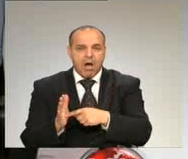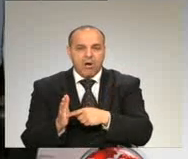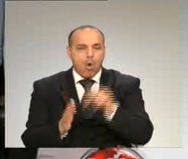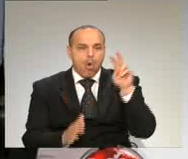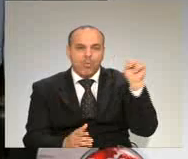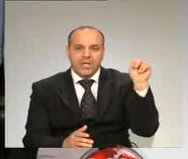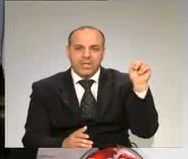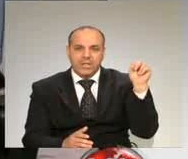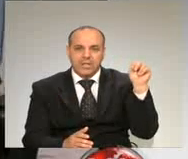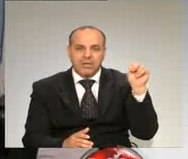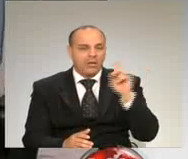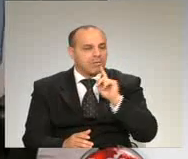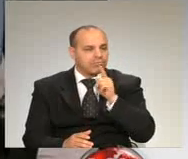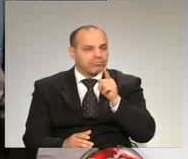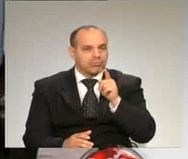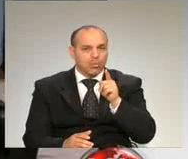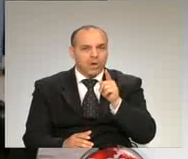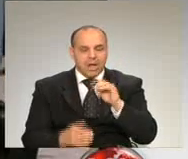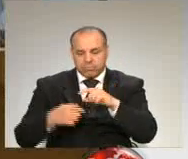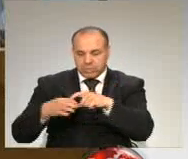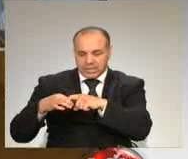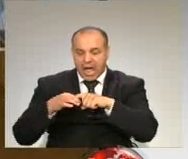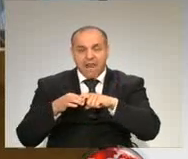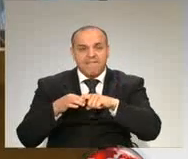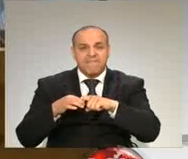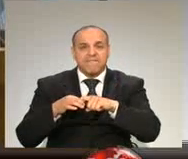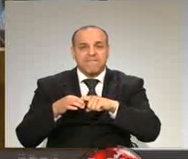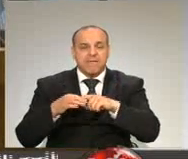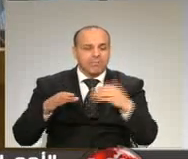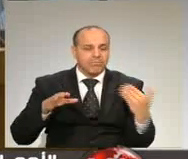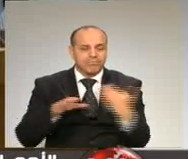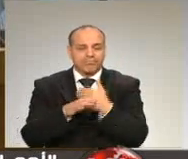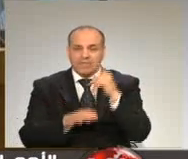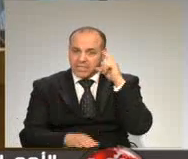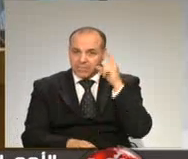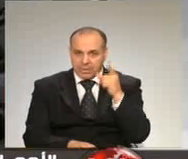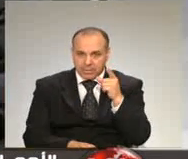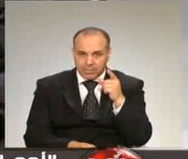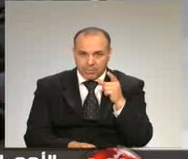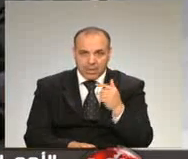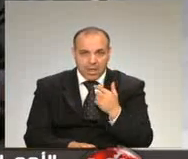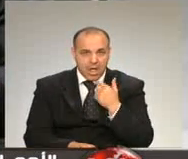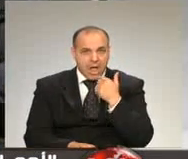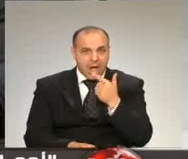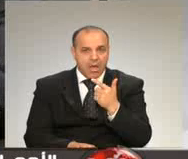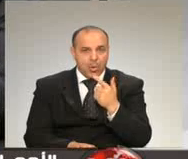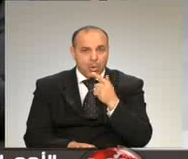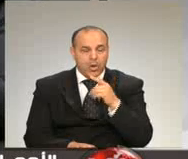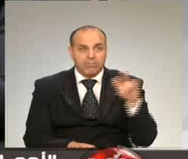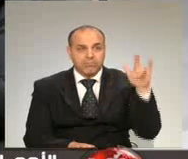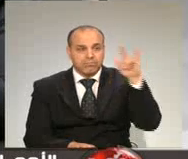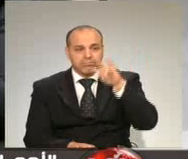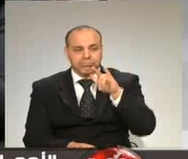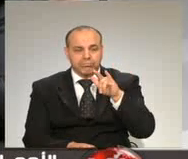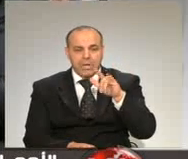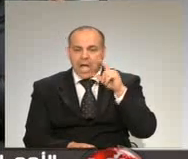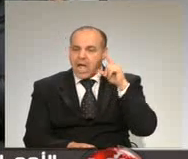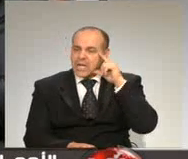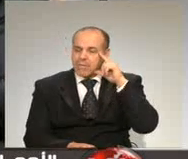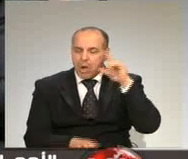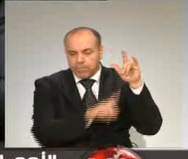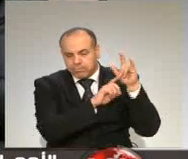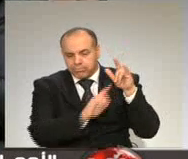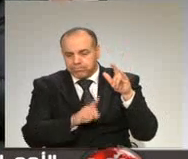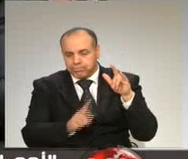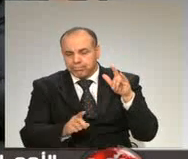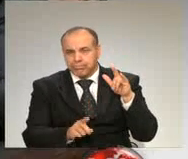أممي يمنح تفويضا لتشكيل تحالف دولي للتدخل في ليبيا. يأتي ذلك فيما شنت طائرة حربية غارات جوية على